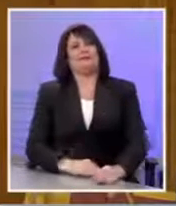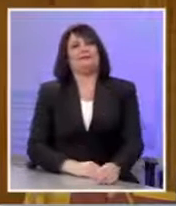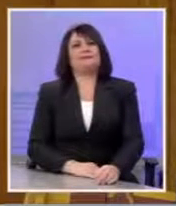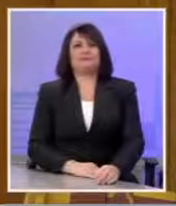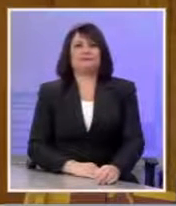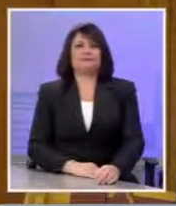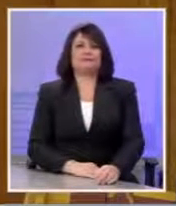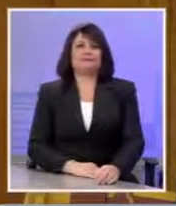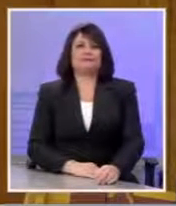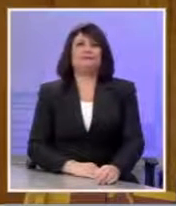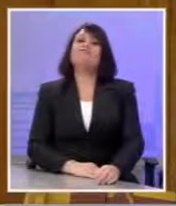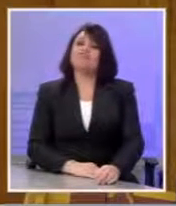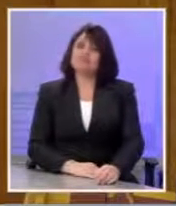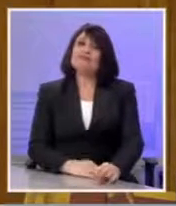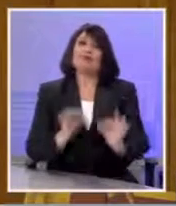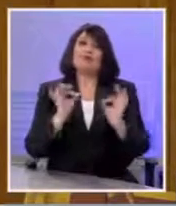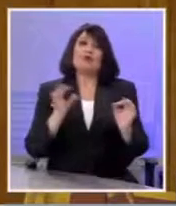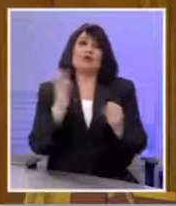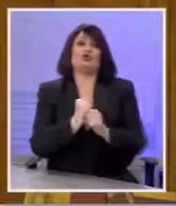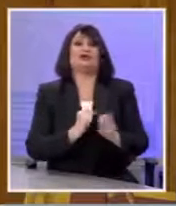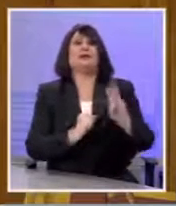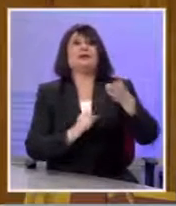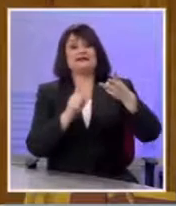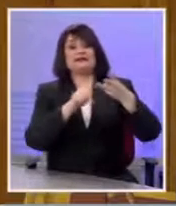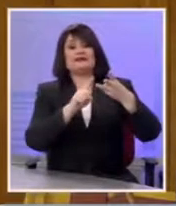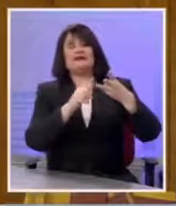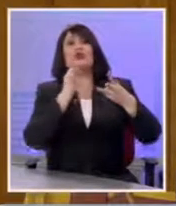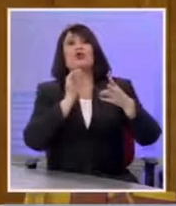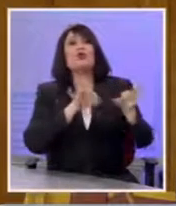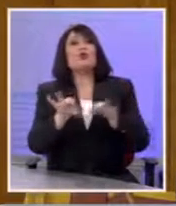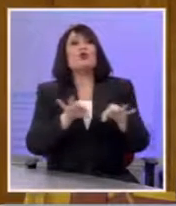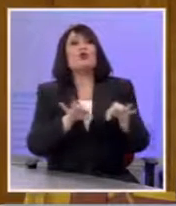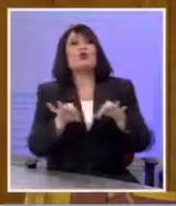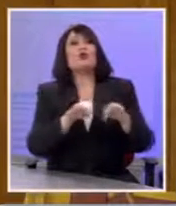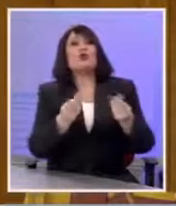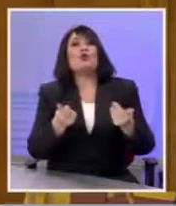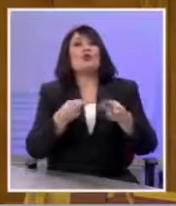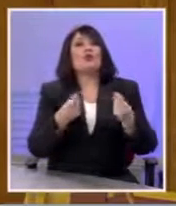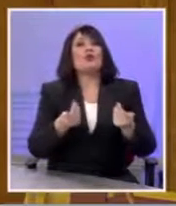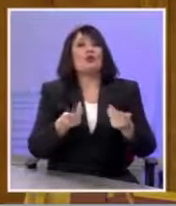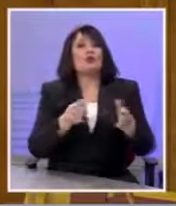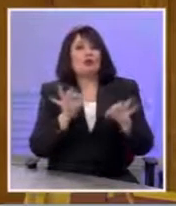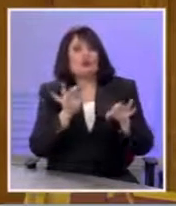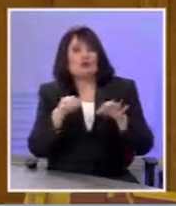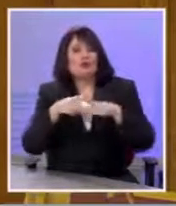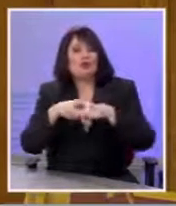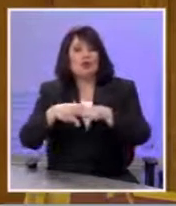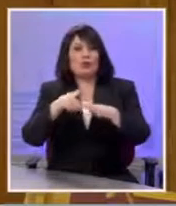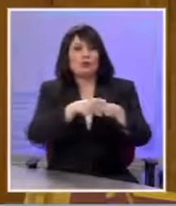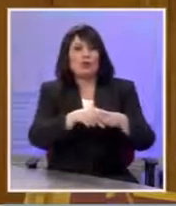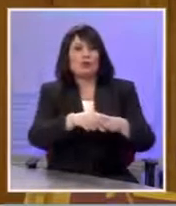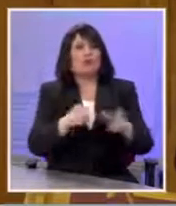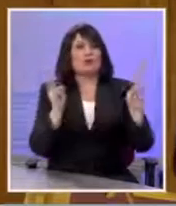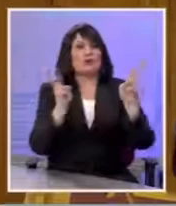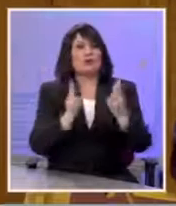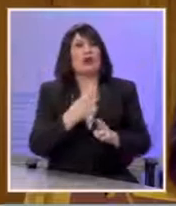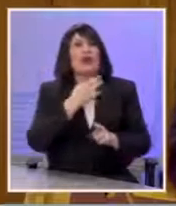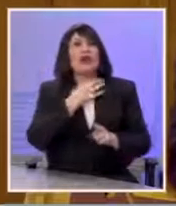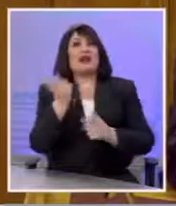Και όμως αυτό επιτεύχθη. Τρίτον, διότι με τον τρόπο που σχεδιάστηκε και έγινε εγκεφαλοποίηση, περιόρισε τις δανειακές ανάγκες